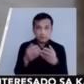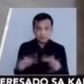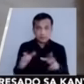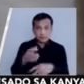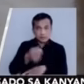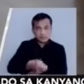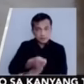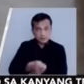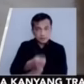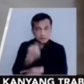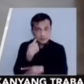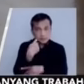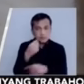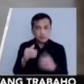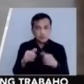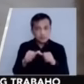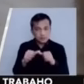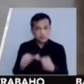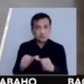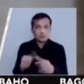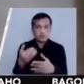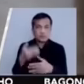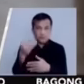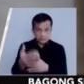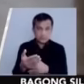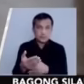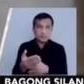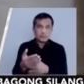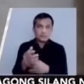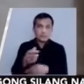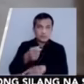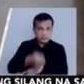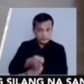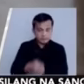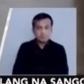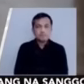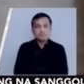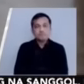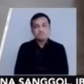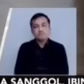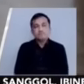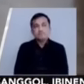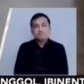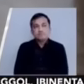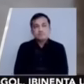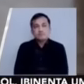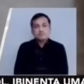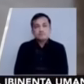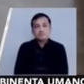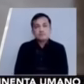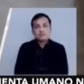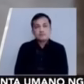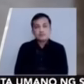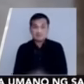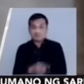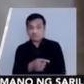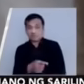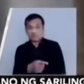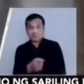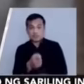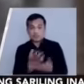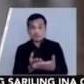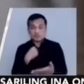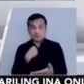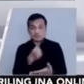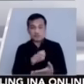ipagpapatuloy doon sa susunod nila na hearing ang ah Syempre ang ah Ilang senador ah sinabi na rin nila in the